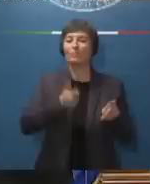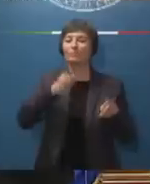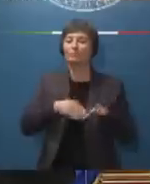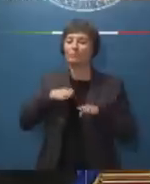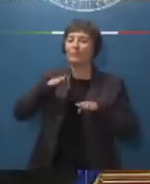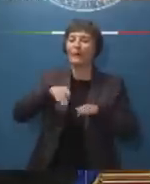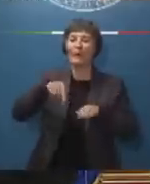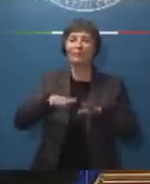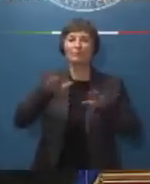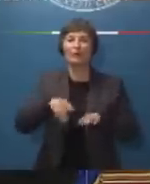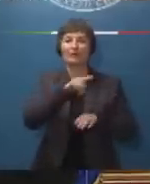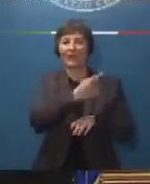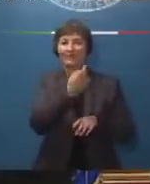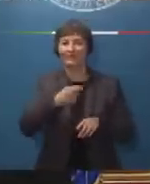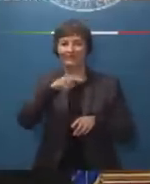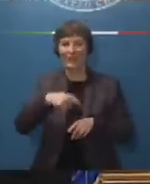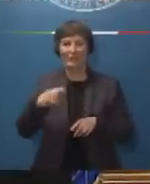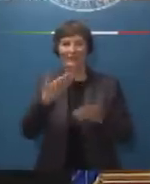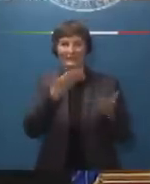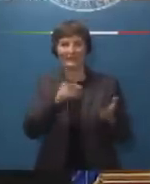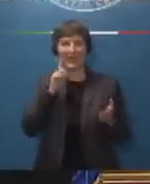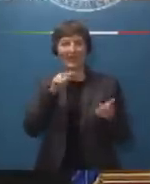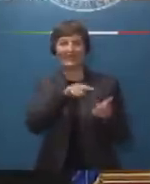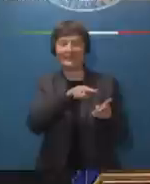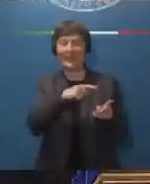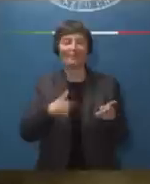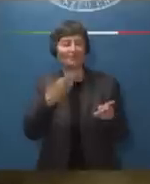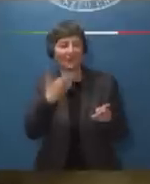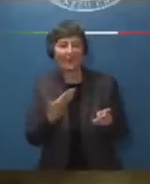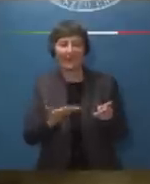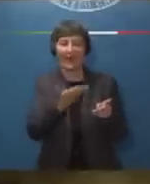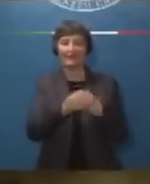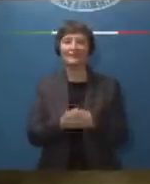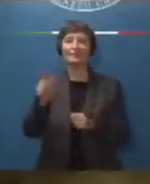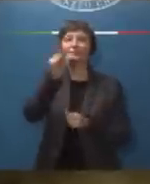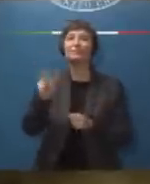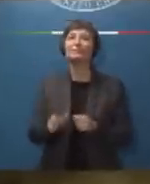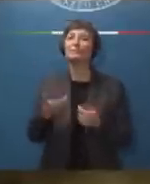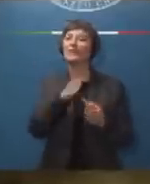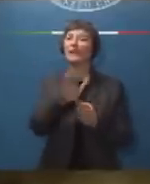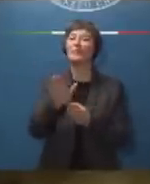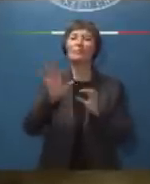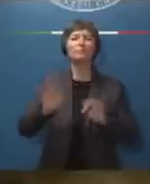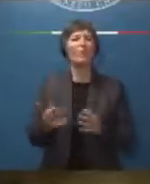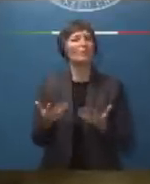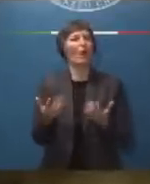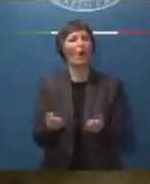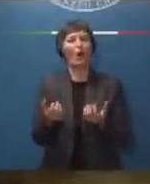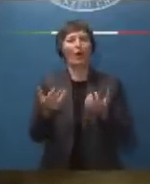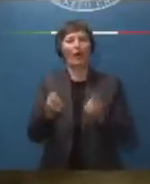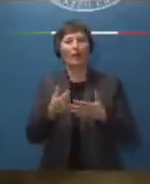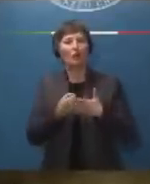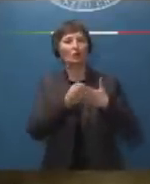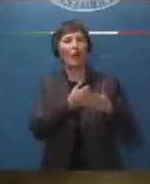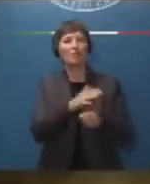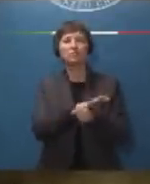presidente zelanski noi lo ringraziamo per questo l'Italia ha dimostrato con i fatti il suo pieno sostegno